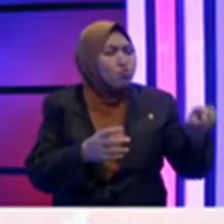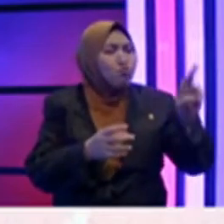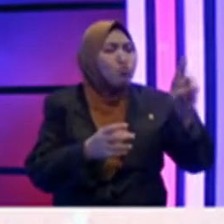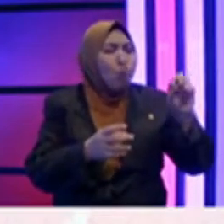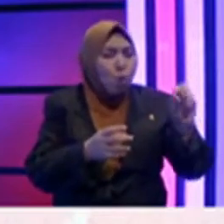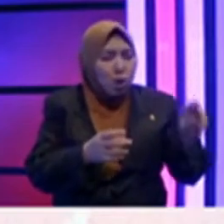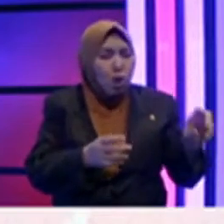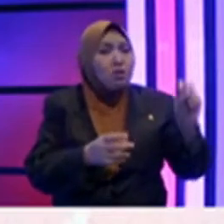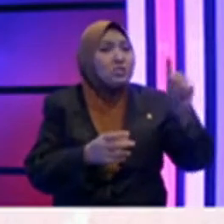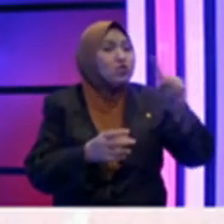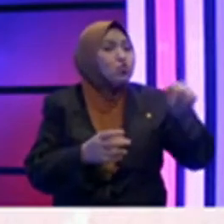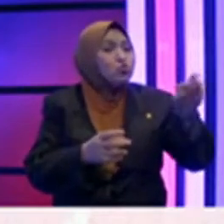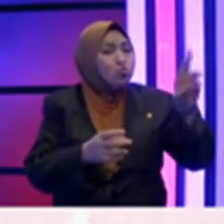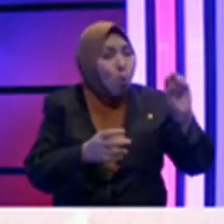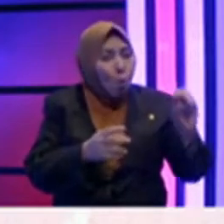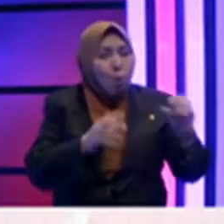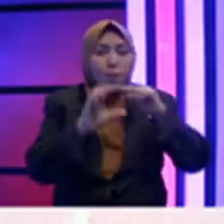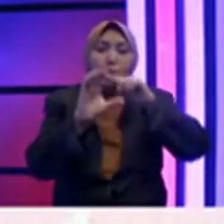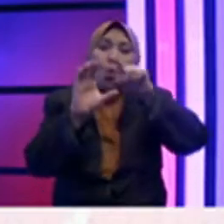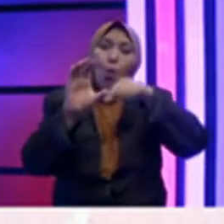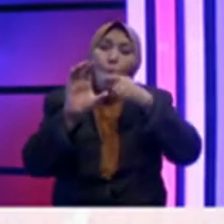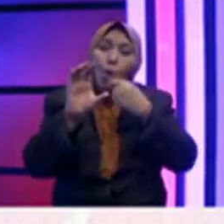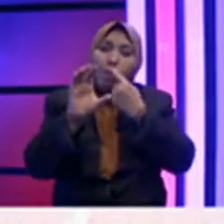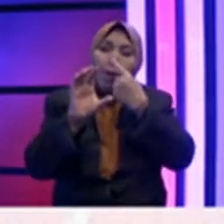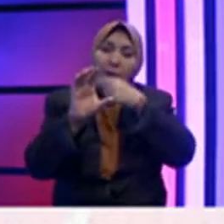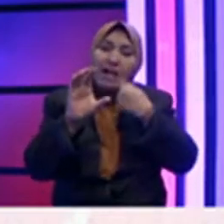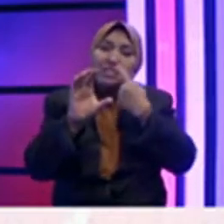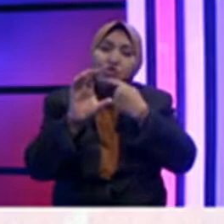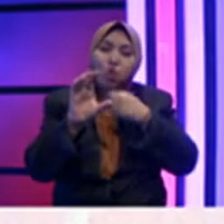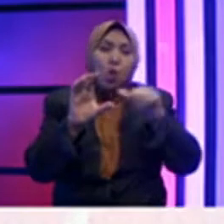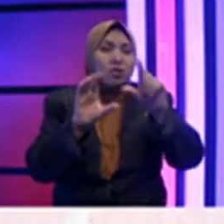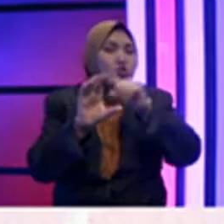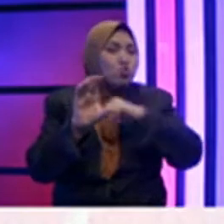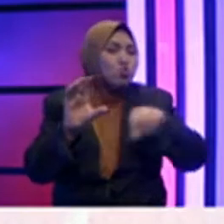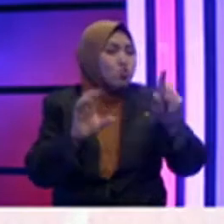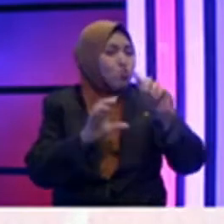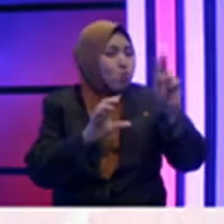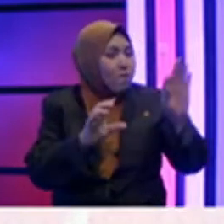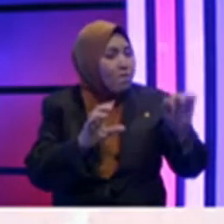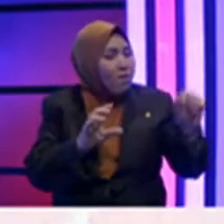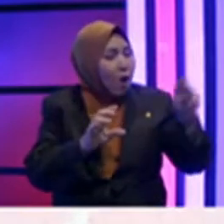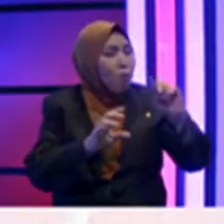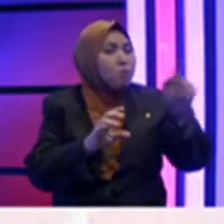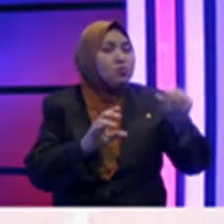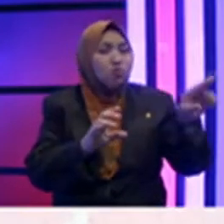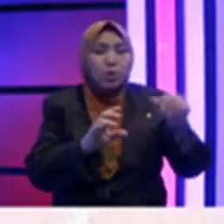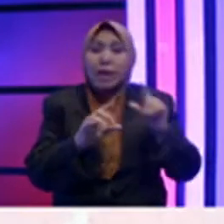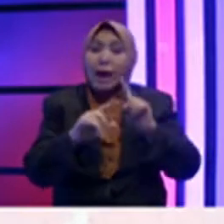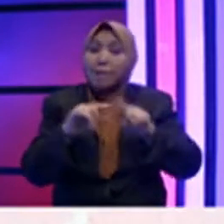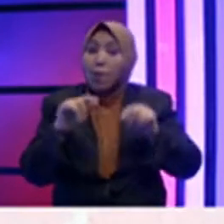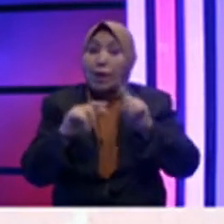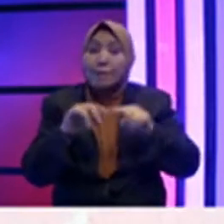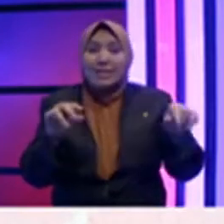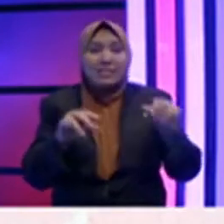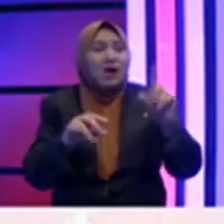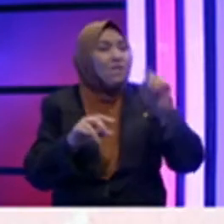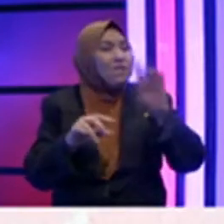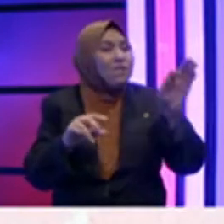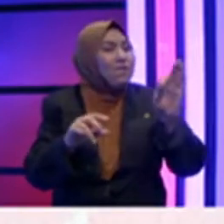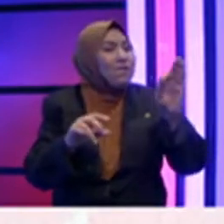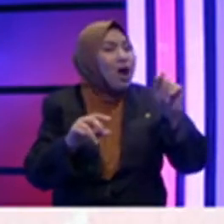sawur Kehna akibatul musyidin dibaca dengan the bangor tidak boleh baca vautour